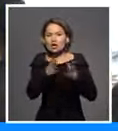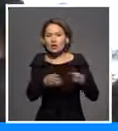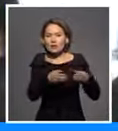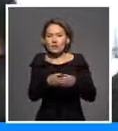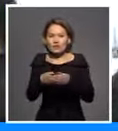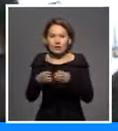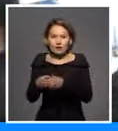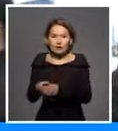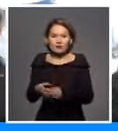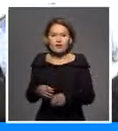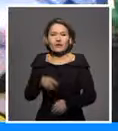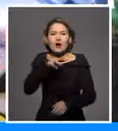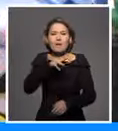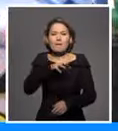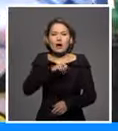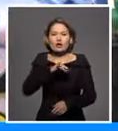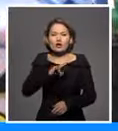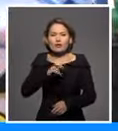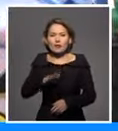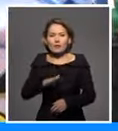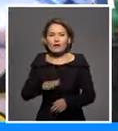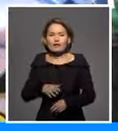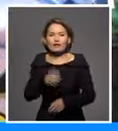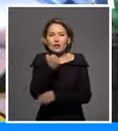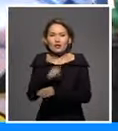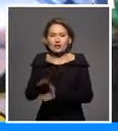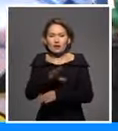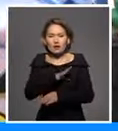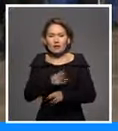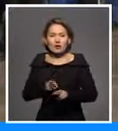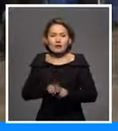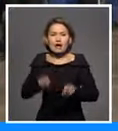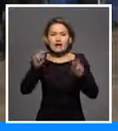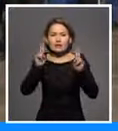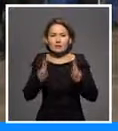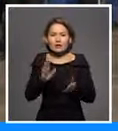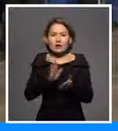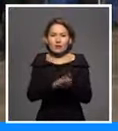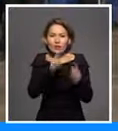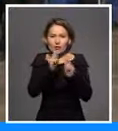есепте жеңіс тұғырына Мағжан Жұмабаев ауданының спортшылары көтерілді. Жүлделі орын иеленгендерге арнайы сыйлық